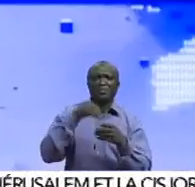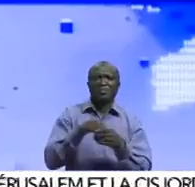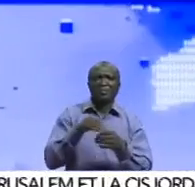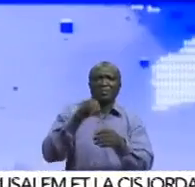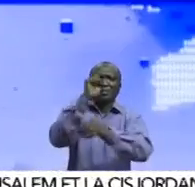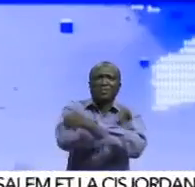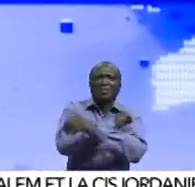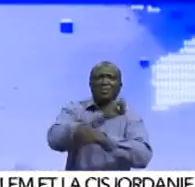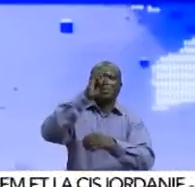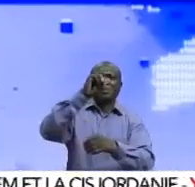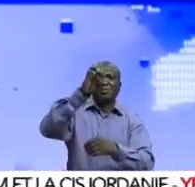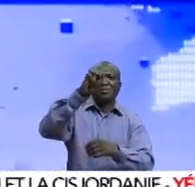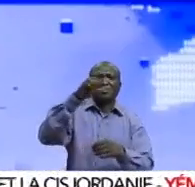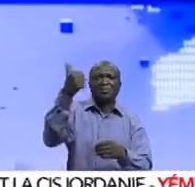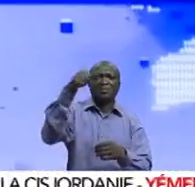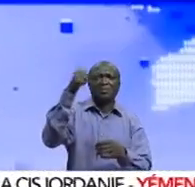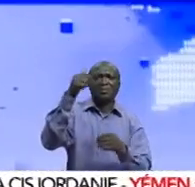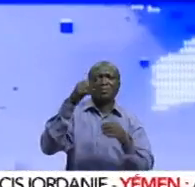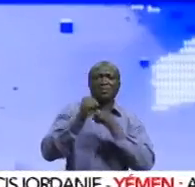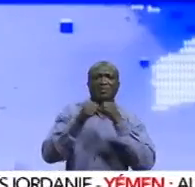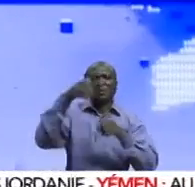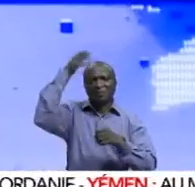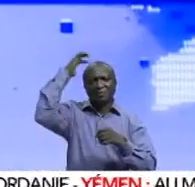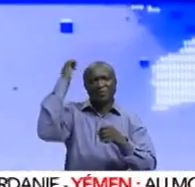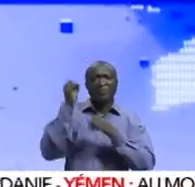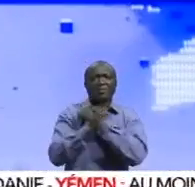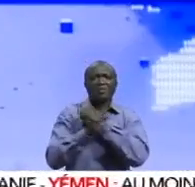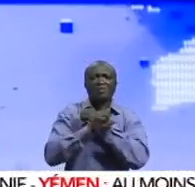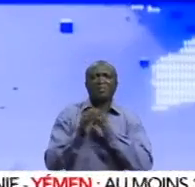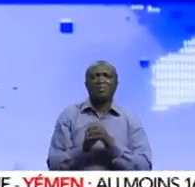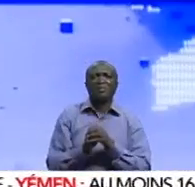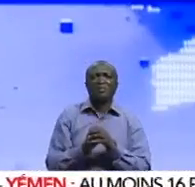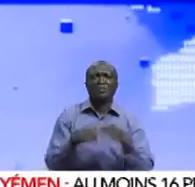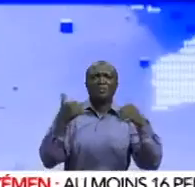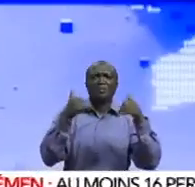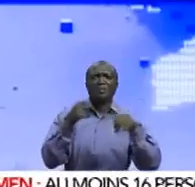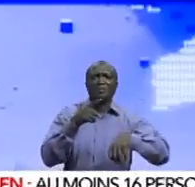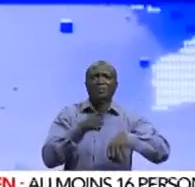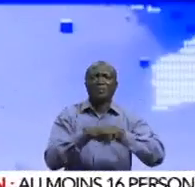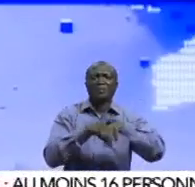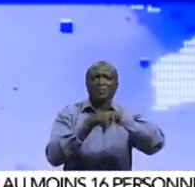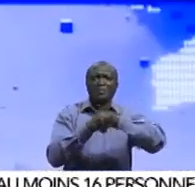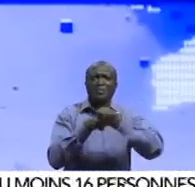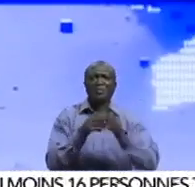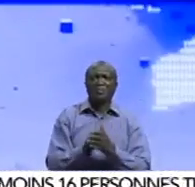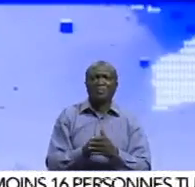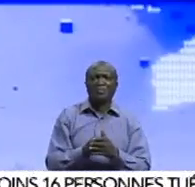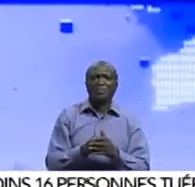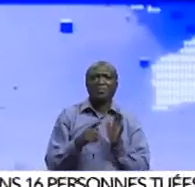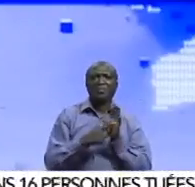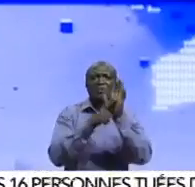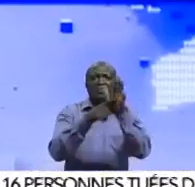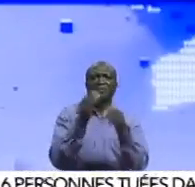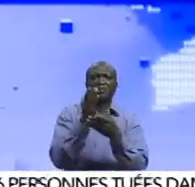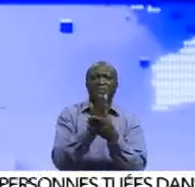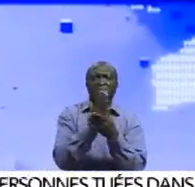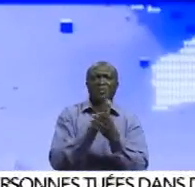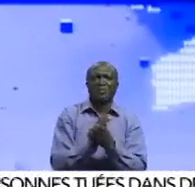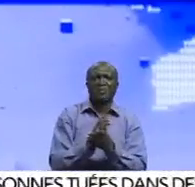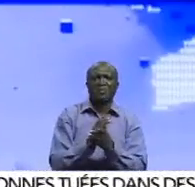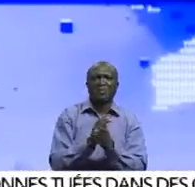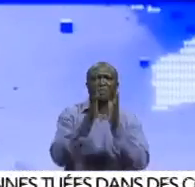5 des meilleurs footballeurs de l'année du te liste pour désigné le joueur africain de l'année a été publié par la CAF dans ce